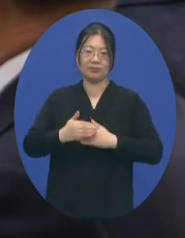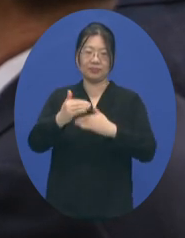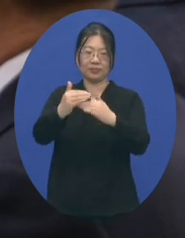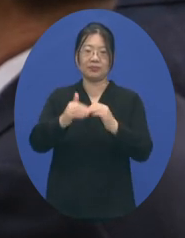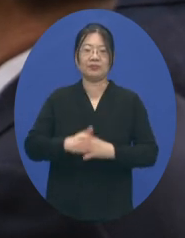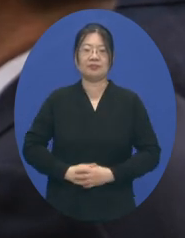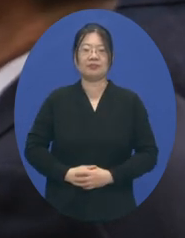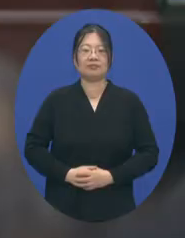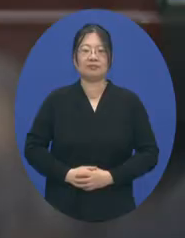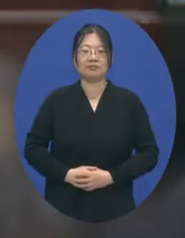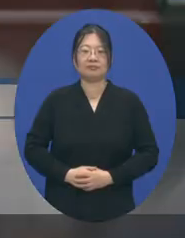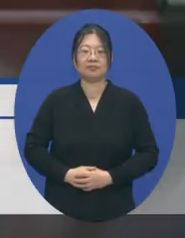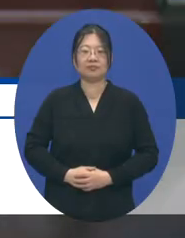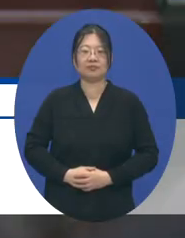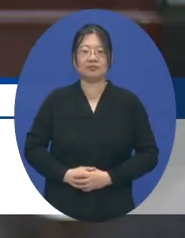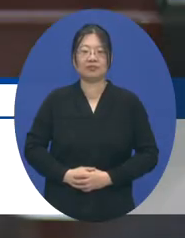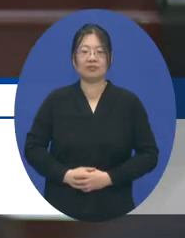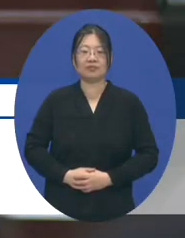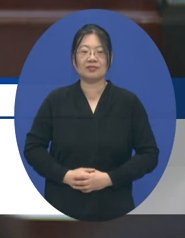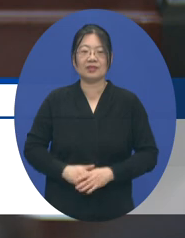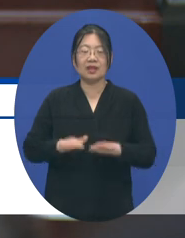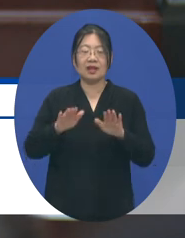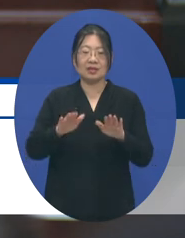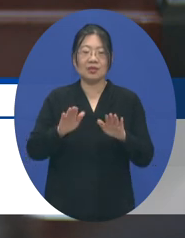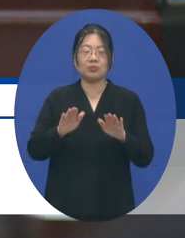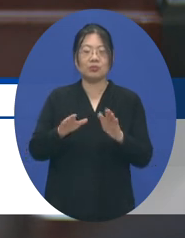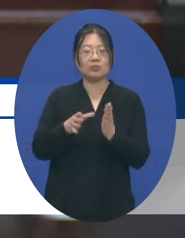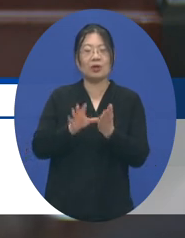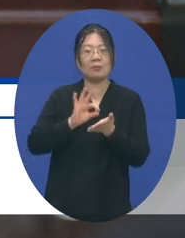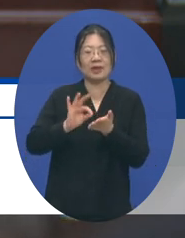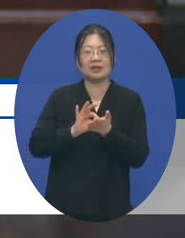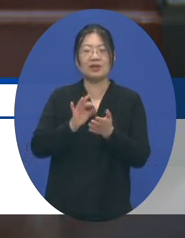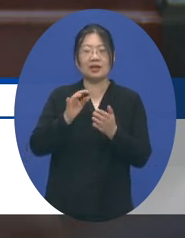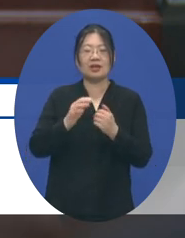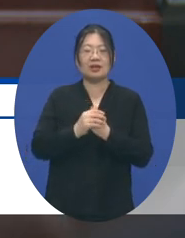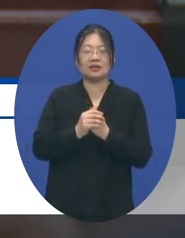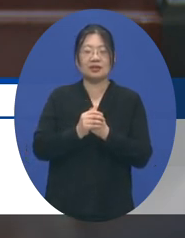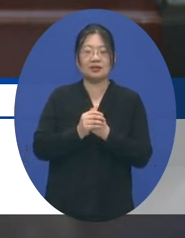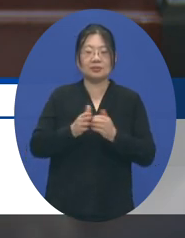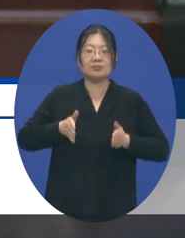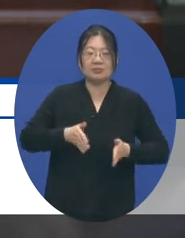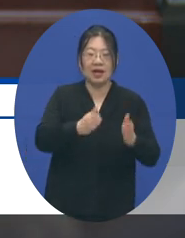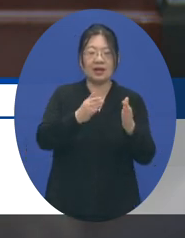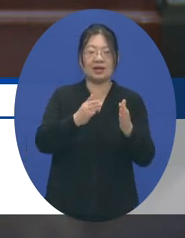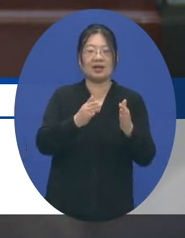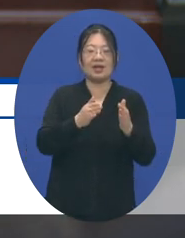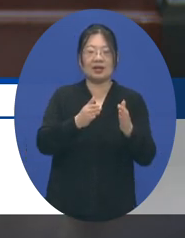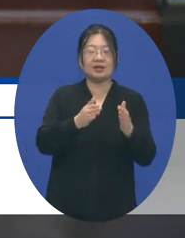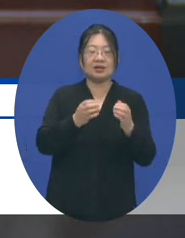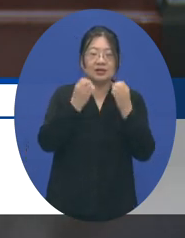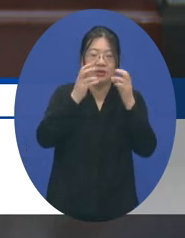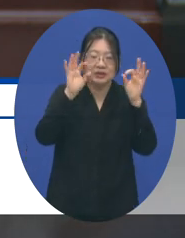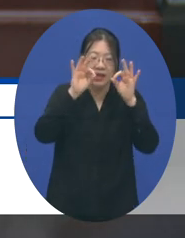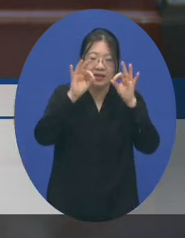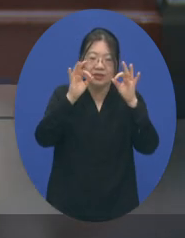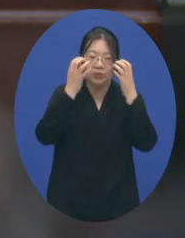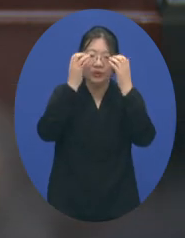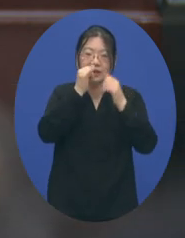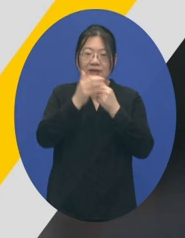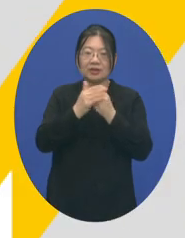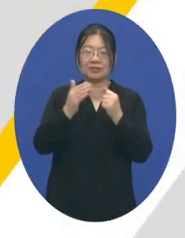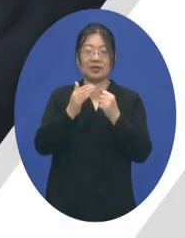진행됐습니다. 이런 판로 개척에 대해서도 좀 고충을 갖고 있어서 이런 쪽으로 좀 도움을 받을 수